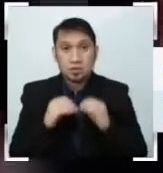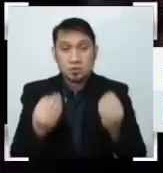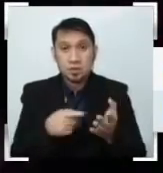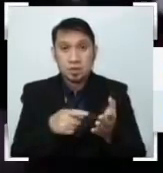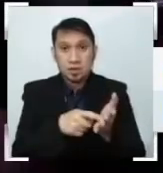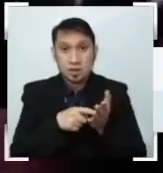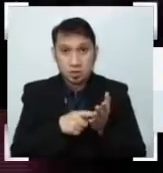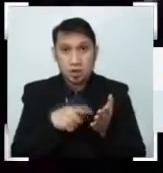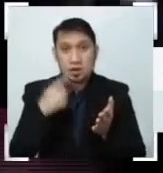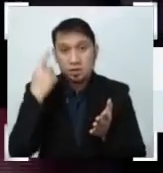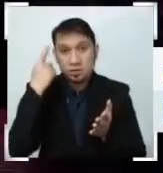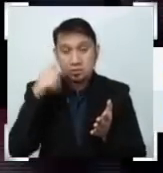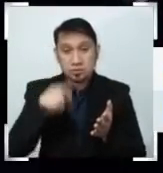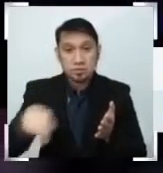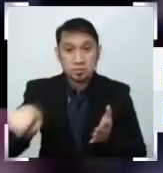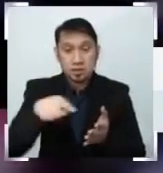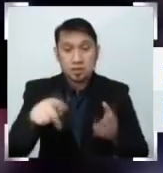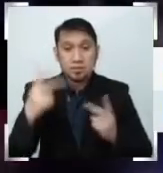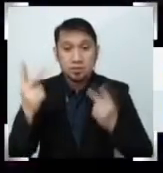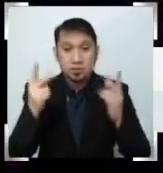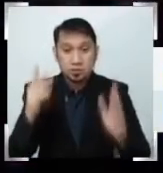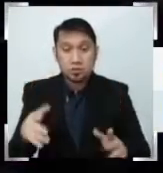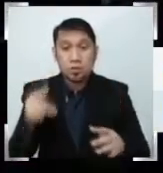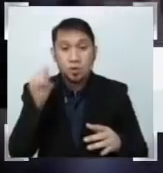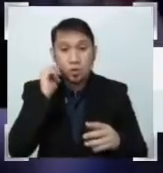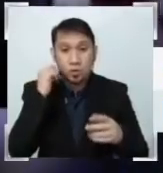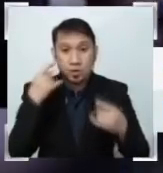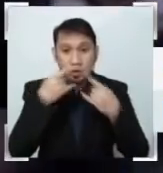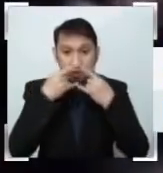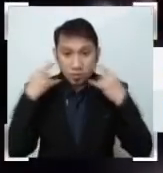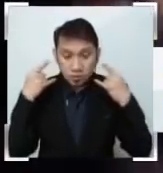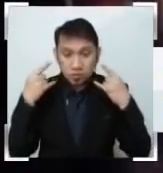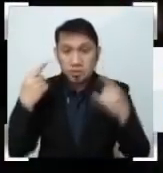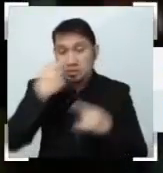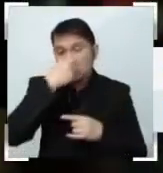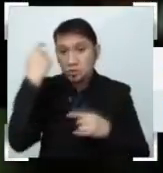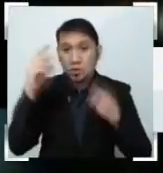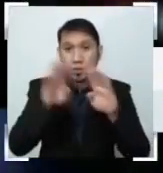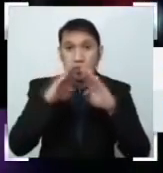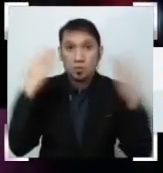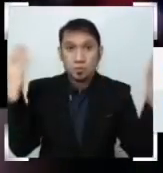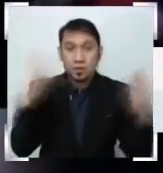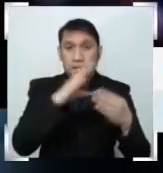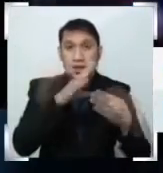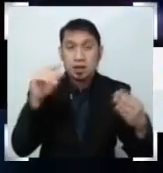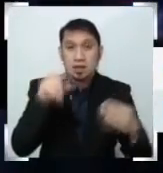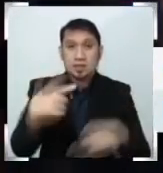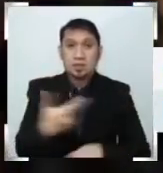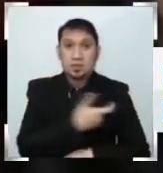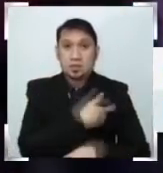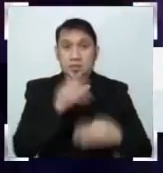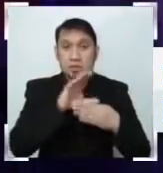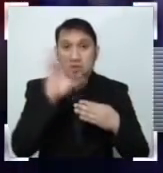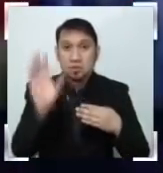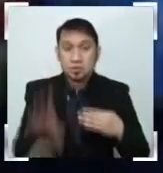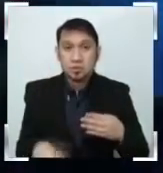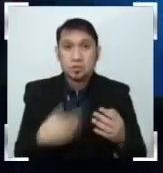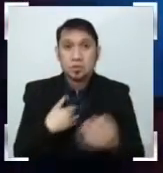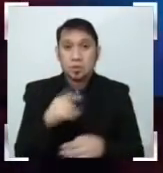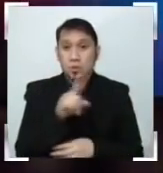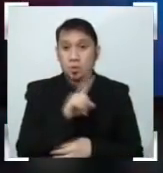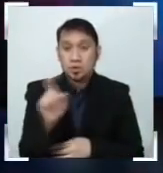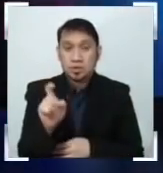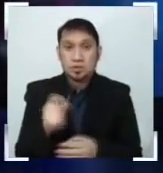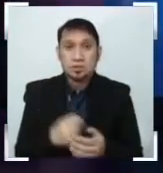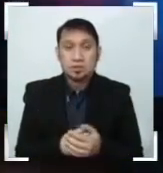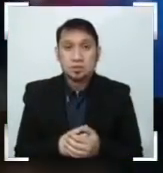guests na lagi magsuot ng face mask. Open area rin daw ang lugar at vaccinated ang mga dumalo na tinatayang nasa 100. Yung tables